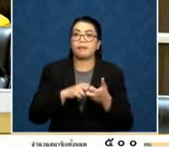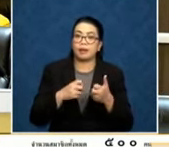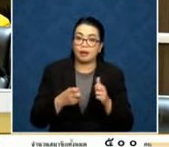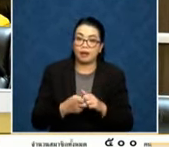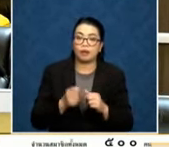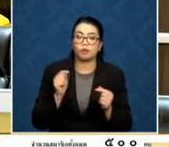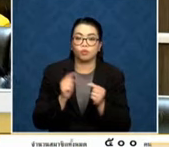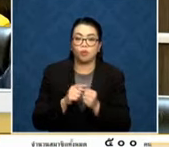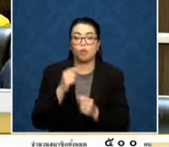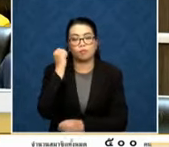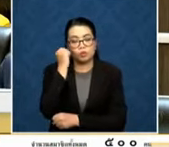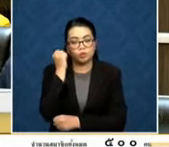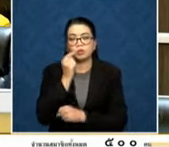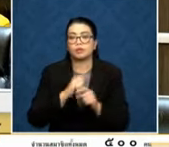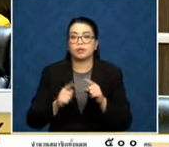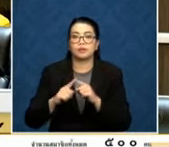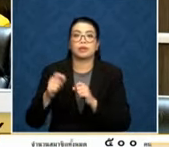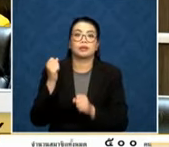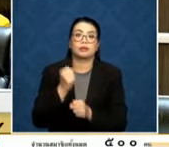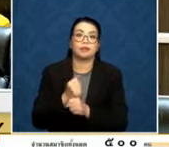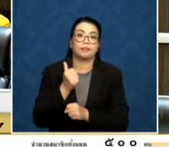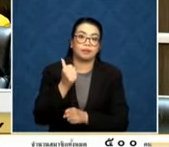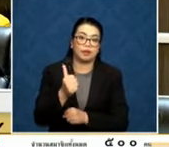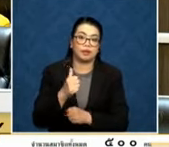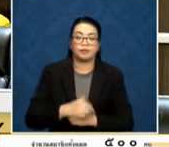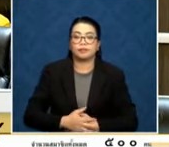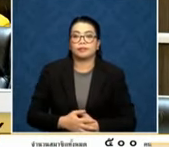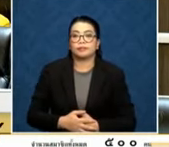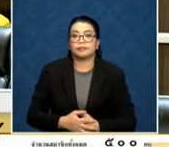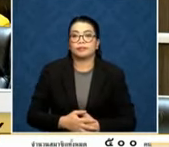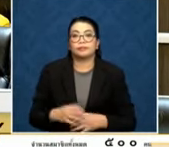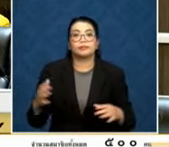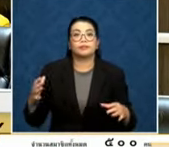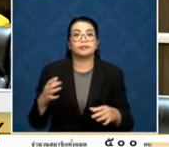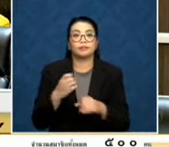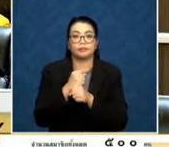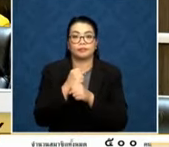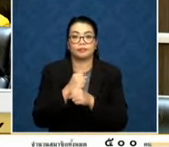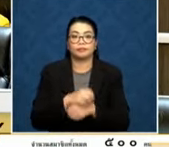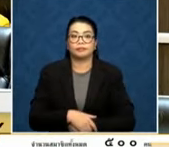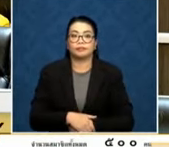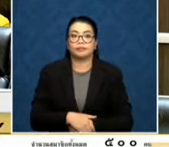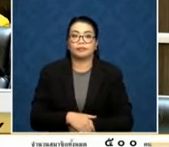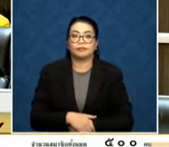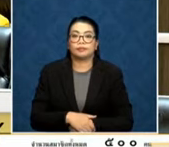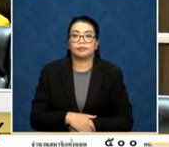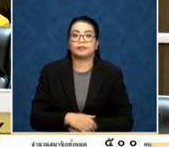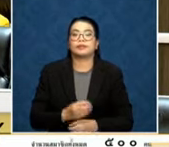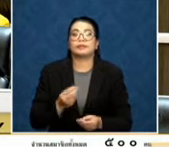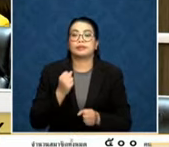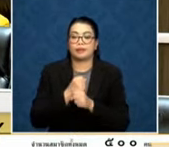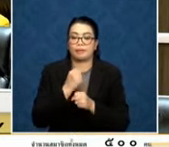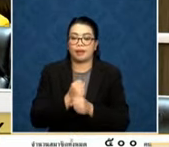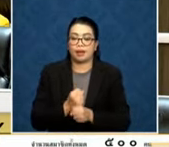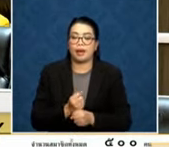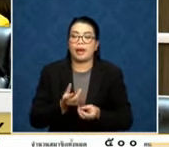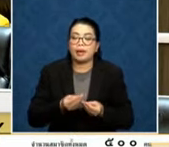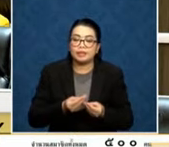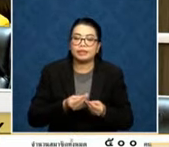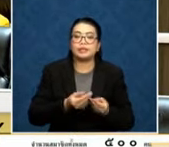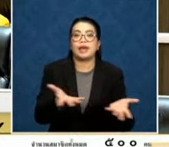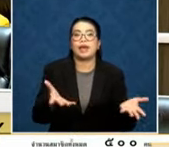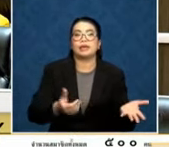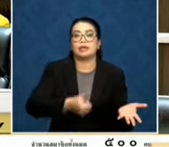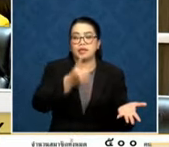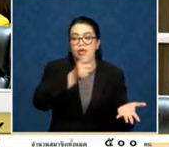ของความยากจนจนได้สรุปนะครับท่านประธานครับสรุปสรุปว่าแจกงานดีกว่าแจก